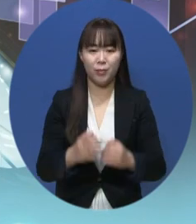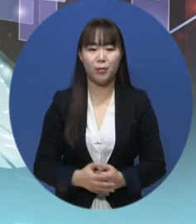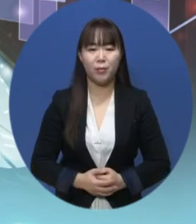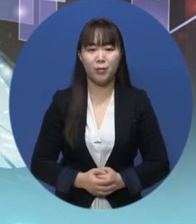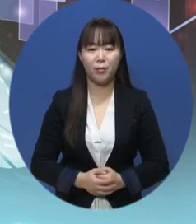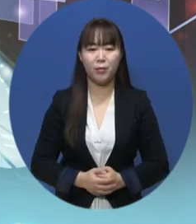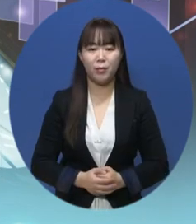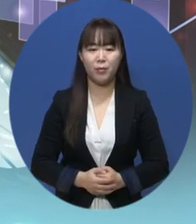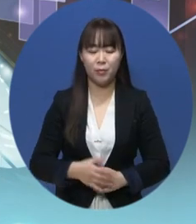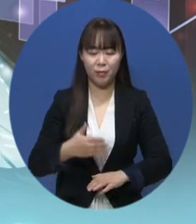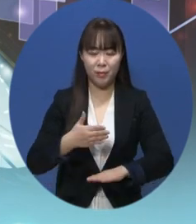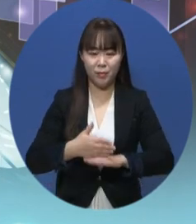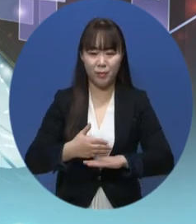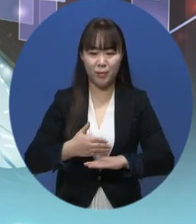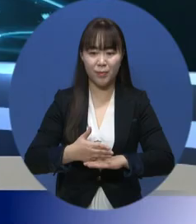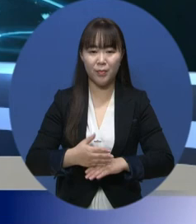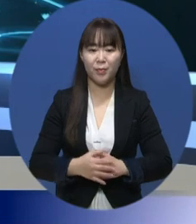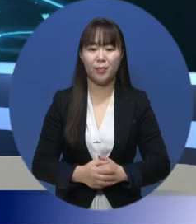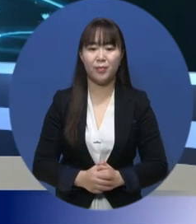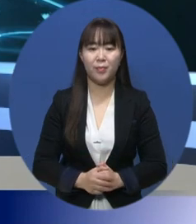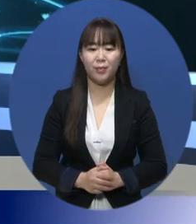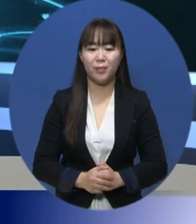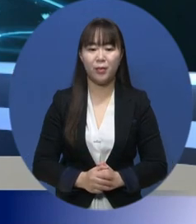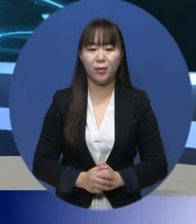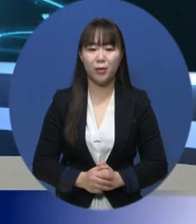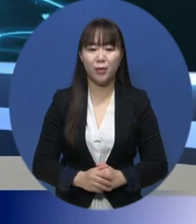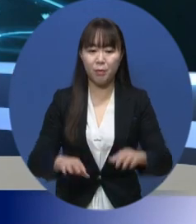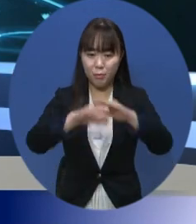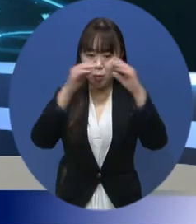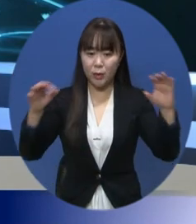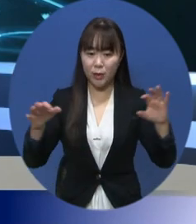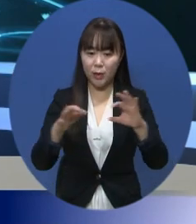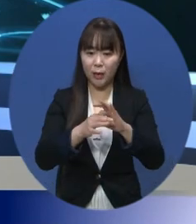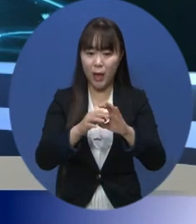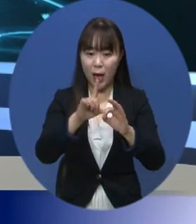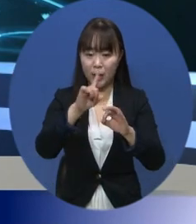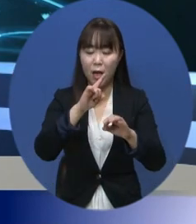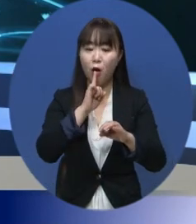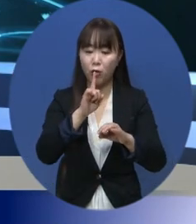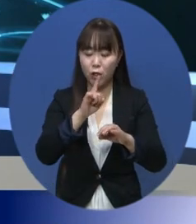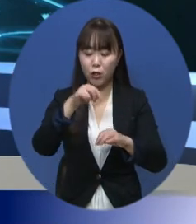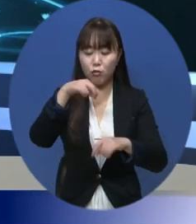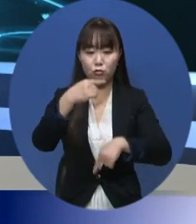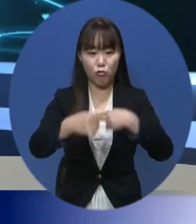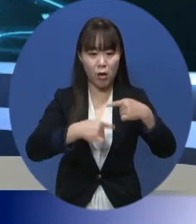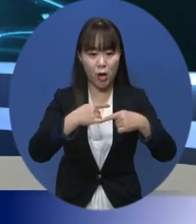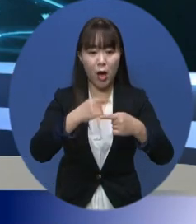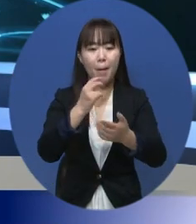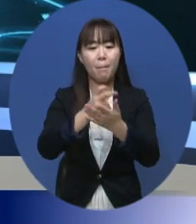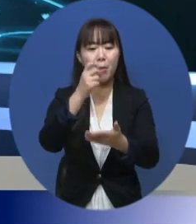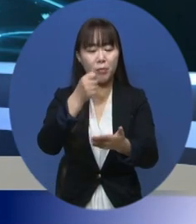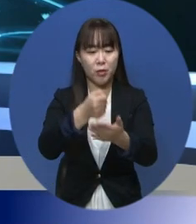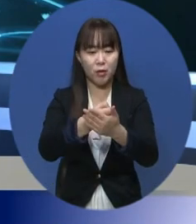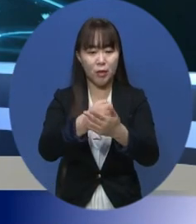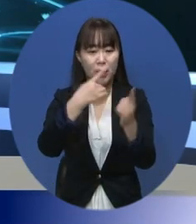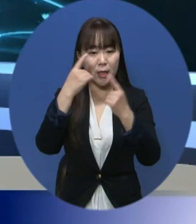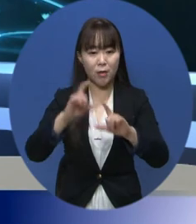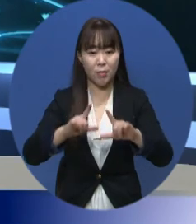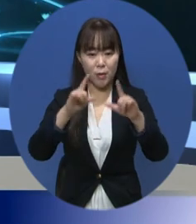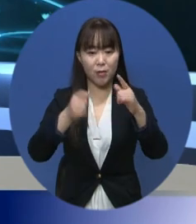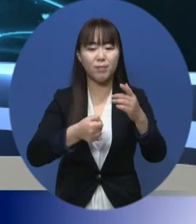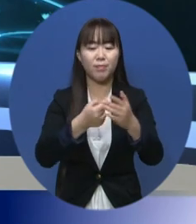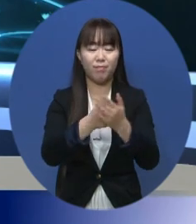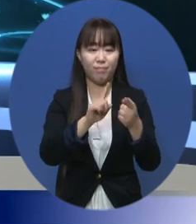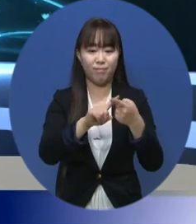것입니다. 감사합니다. 모두를 잇는 하나의 언어인 수어가 법정기념일로 제정됐다는 소식